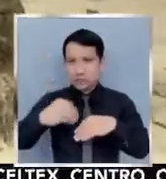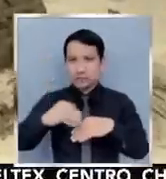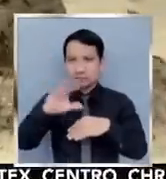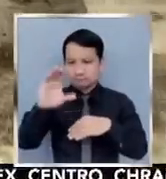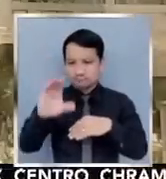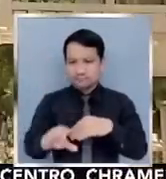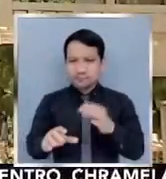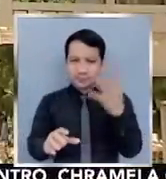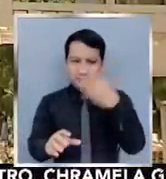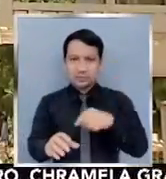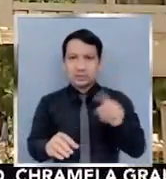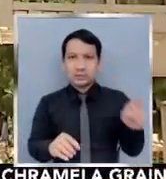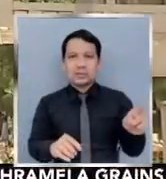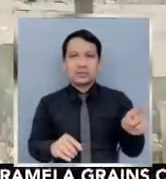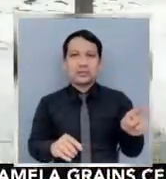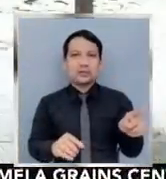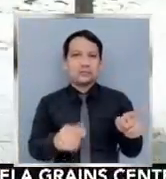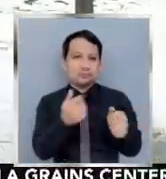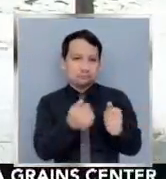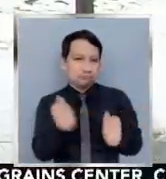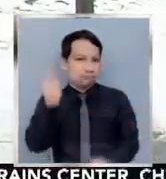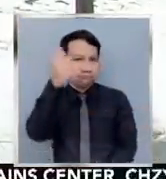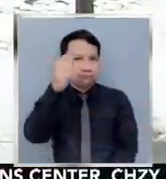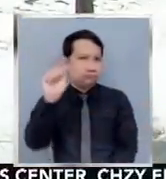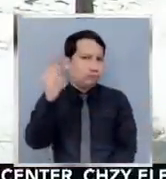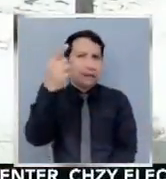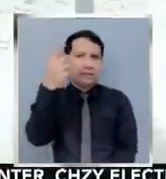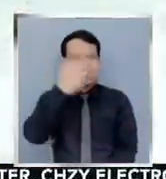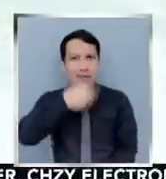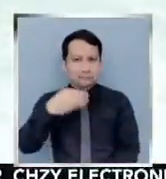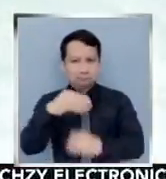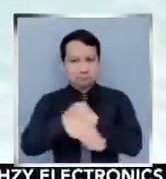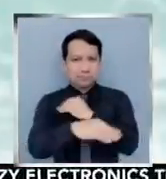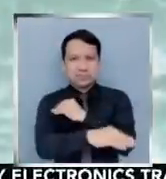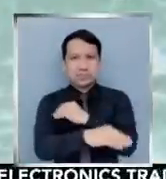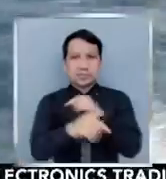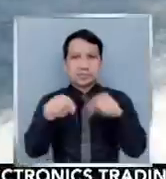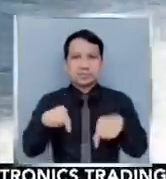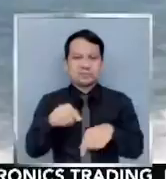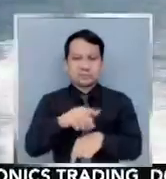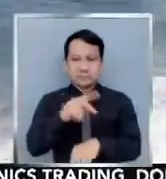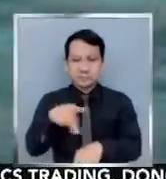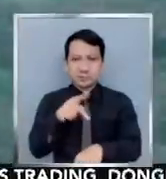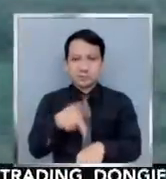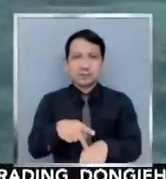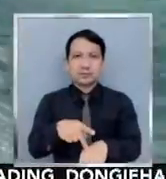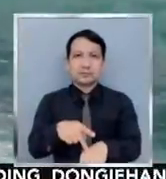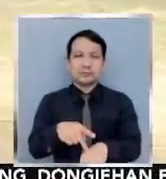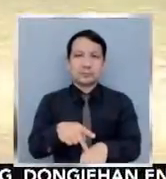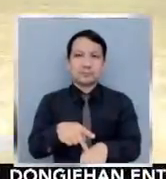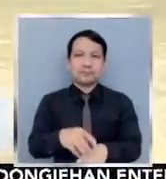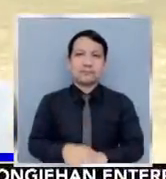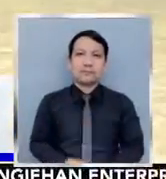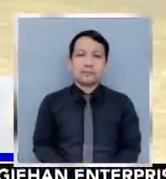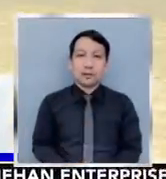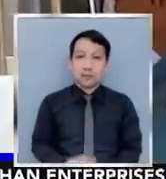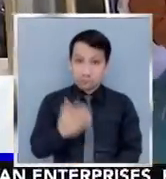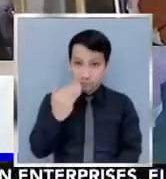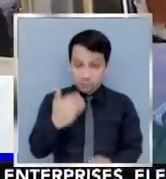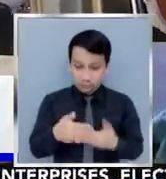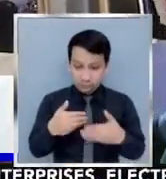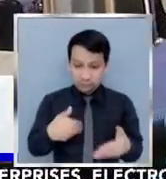na top beaches, hindi lang sa Pilipinas, kundi maging sa buong mundo. Bago makapag-enjoy sa